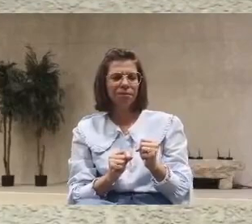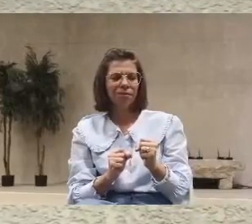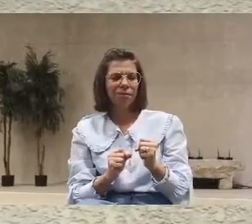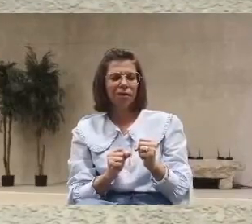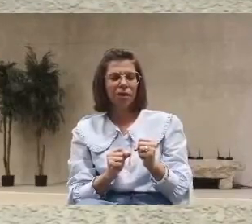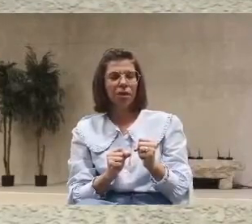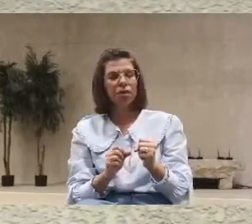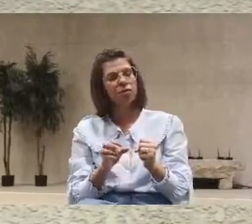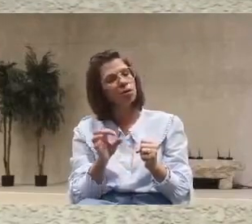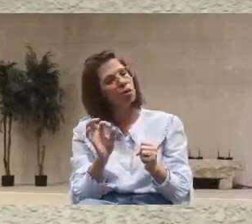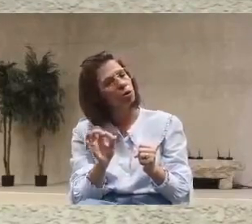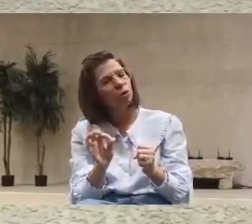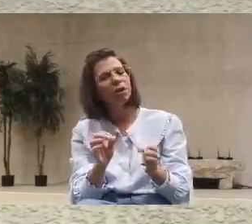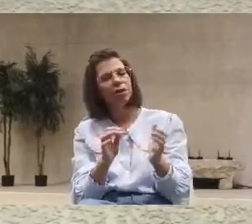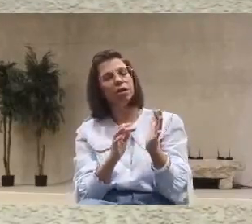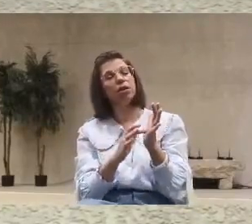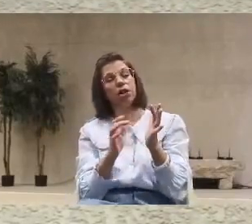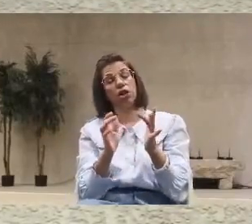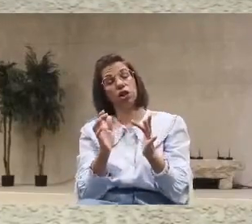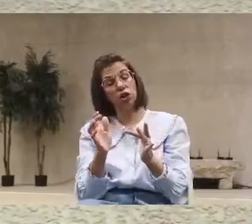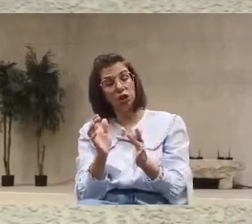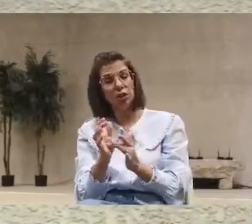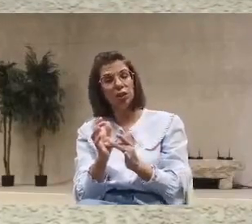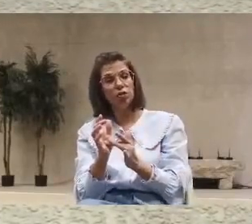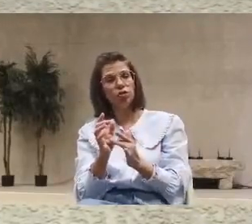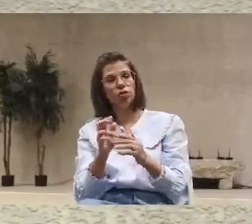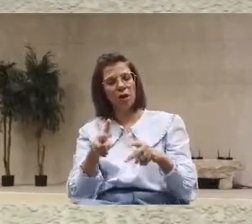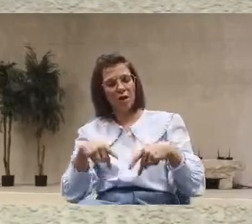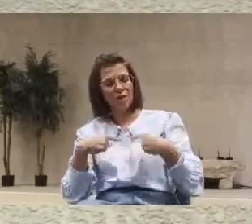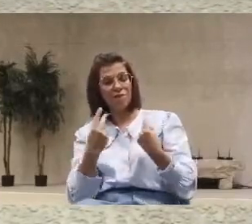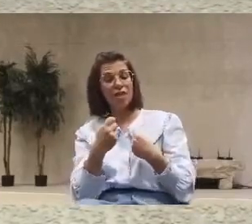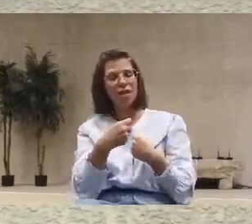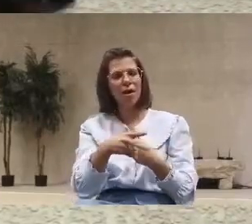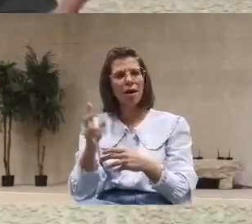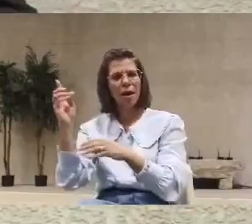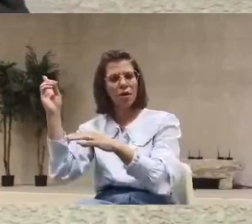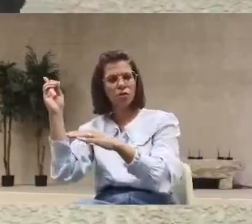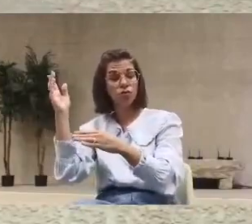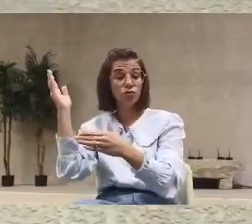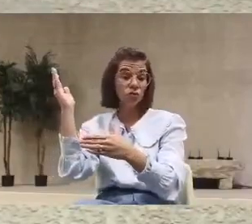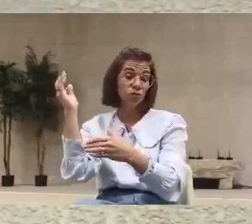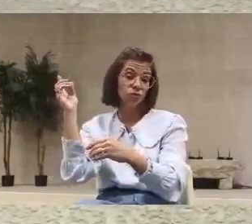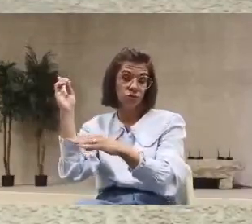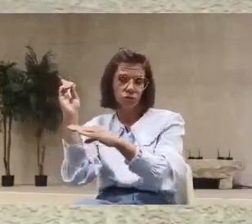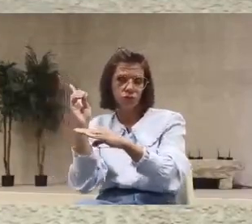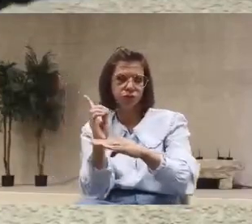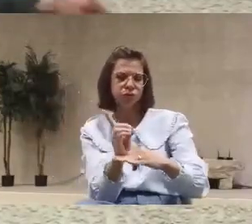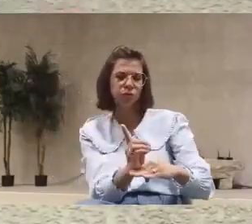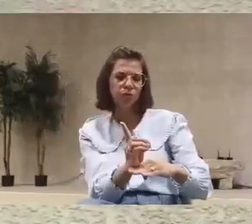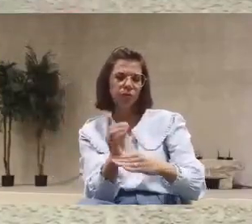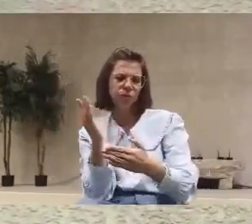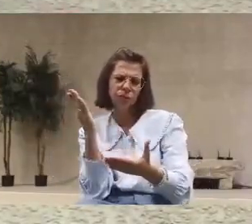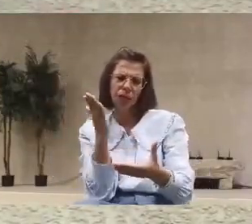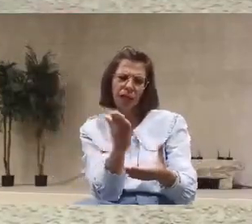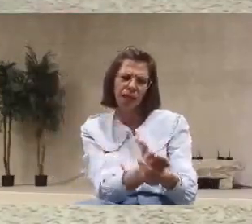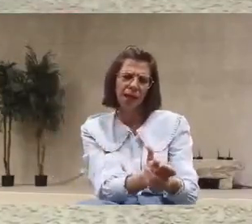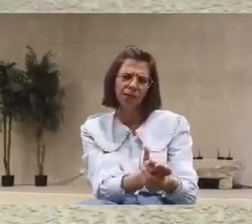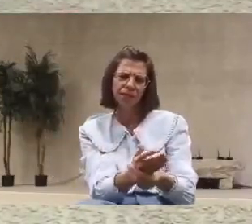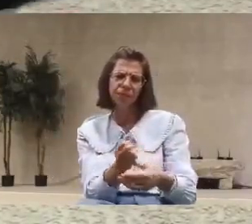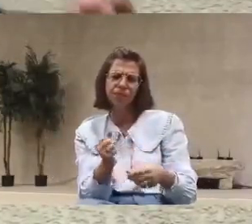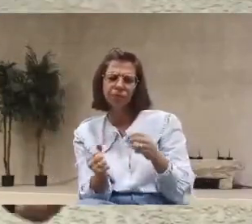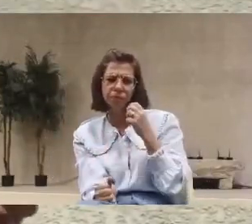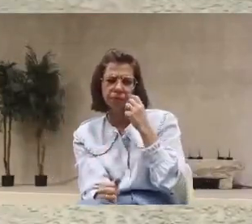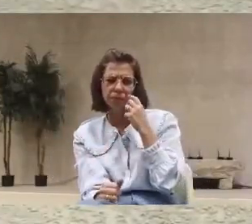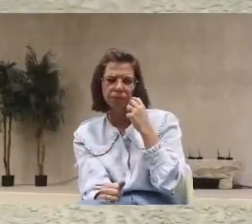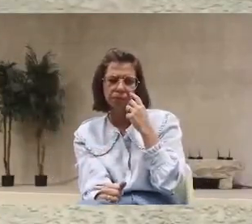Jésus est venu dans sa vie et il lui a donné une telle assurance il lui a donné une telle paix il lui a donné une telle